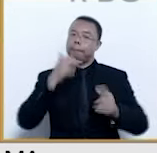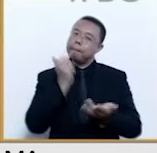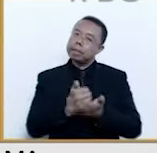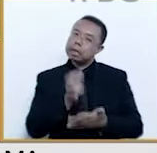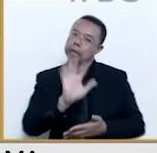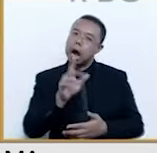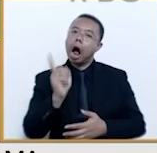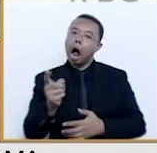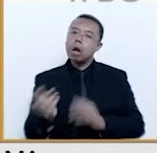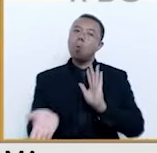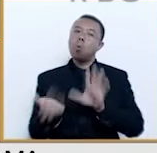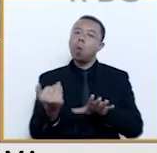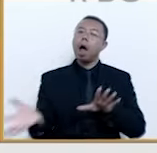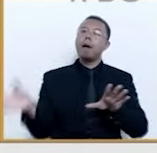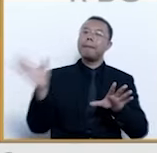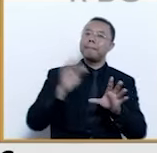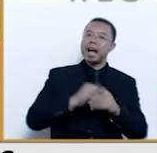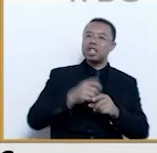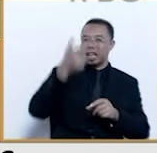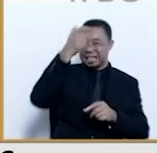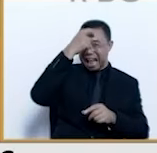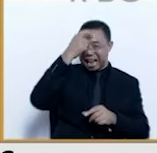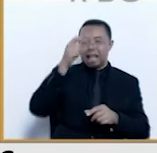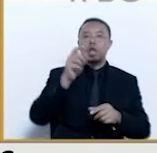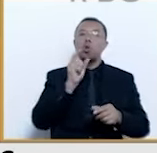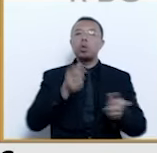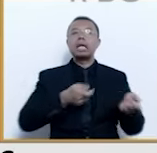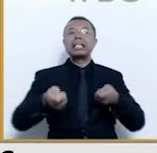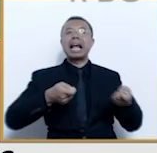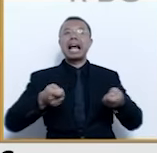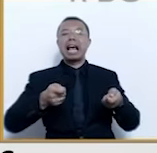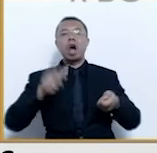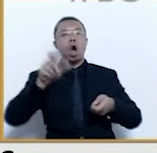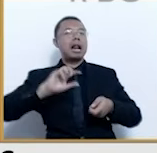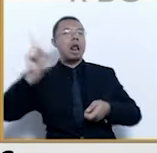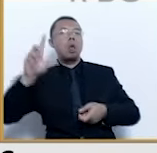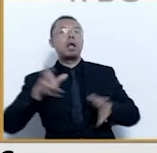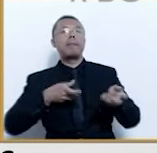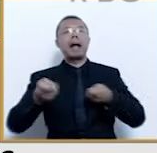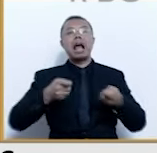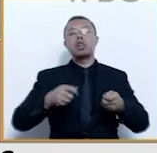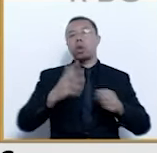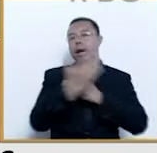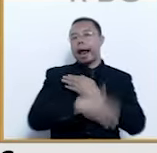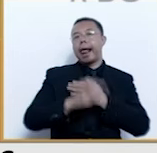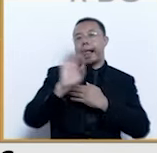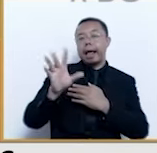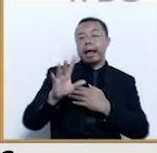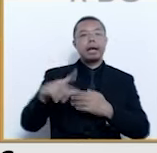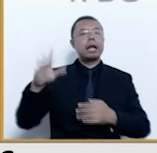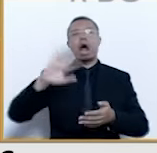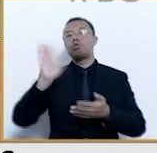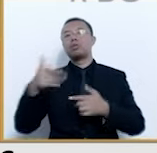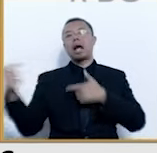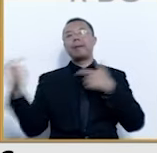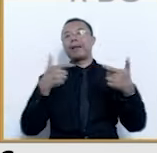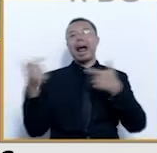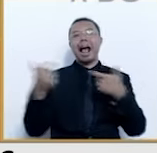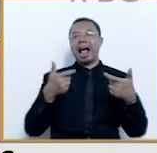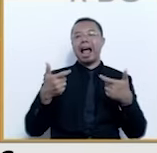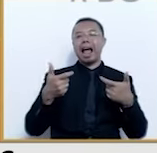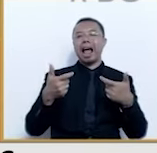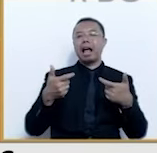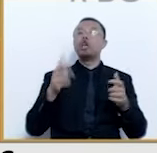jangan ada pandemi lagi sebagai strategi asing menguasai Kedaulatan suatu bangsa tanpa perlu biaya mahal untuk